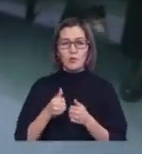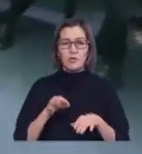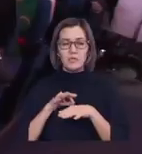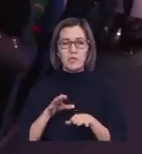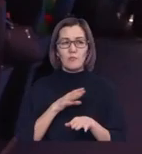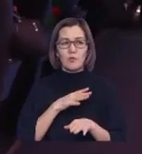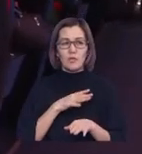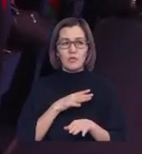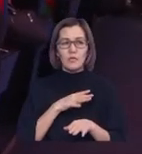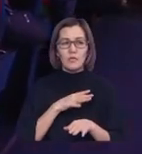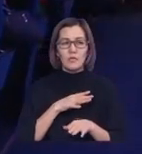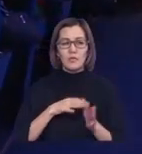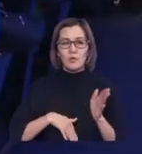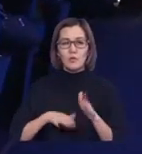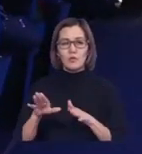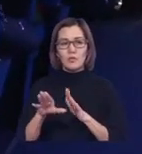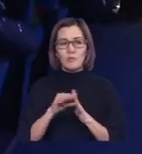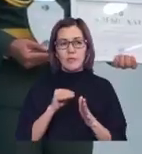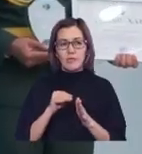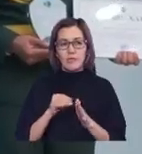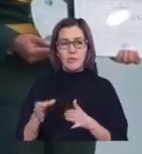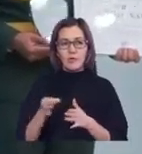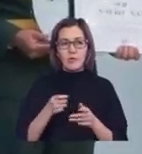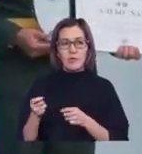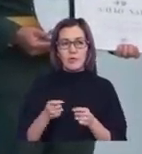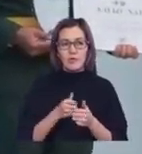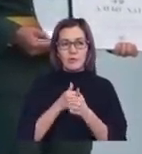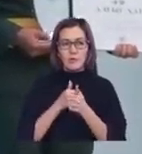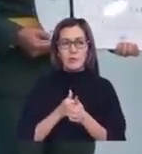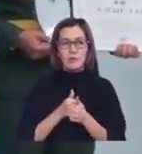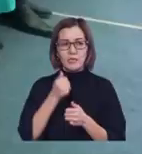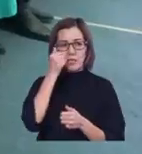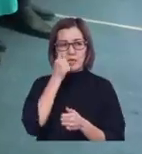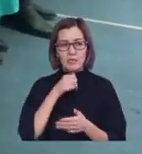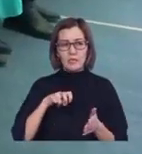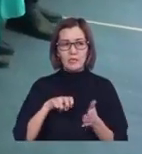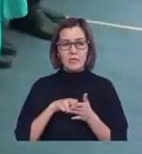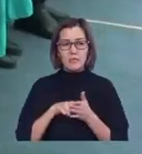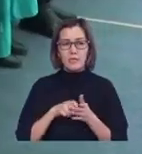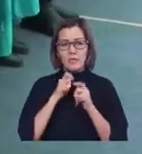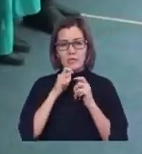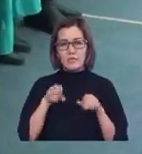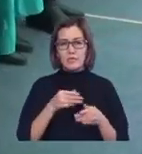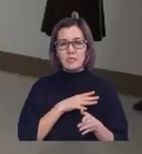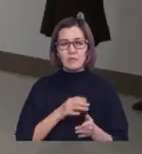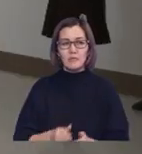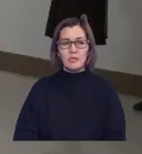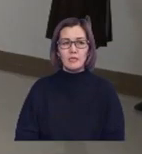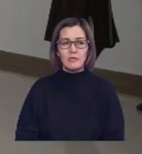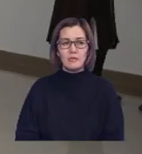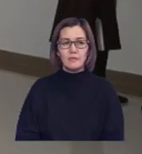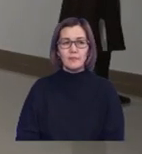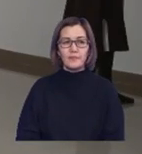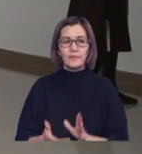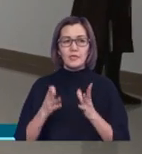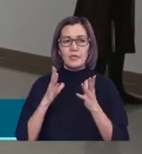болатын. Онда үздік деп танылған жеңімпаздар облыс әкімі орынбасарының атынан алғыс хат пен бағалы сыйлықтарға ие болды. Жалпы